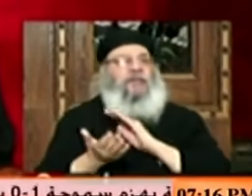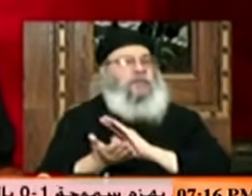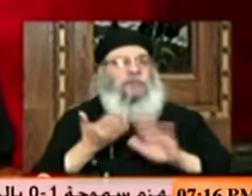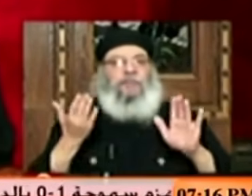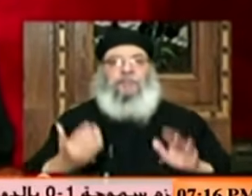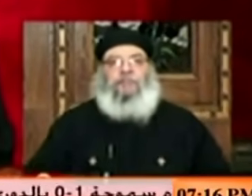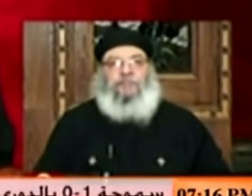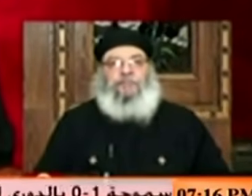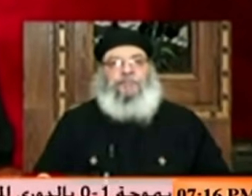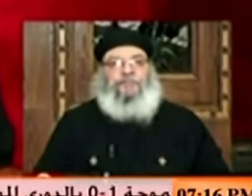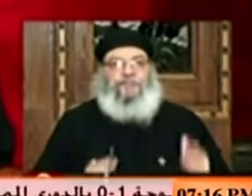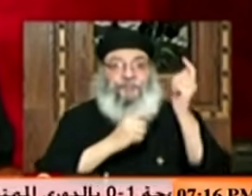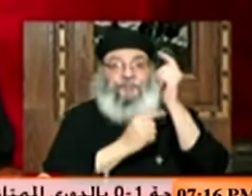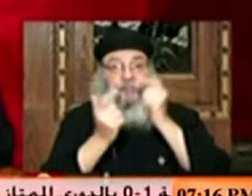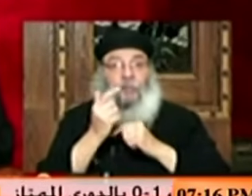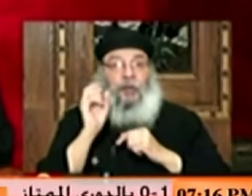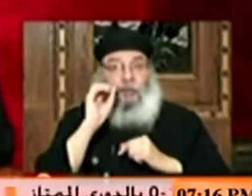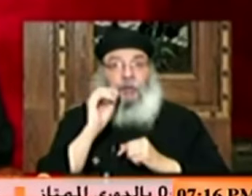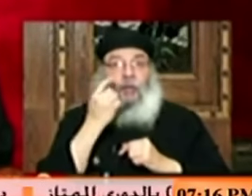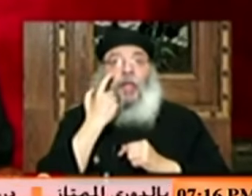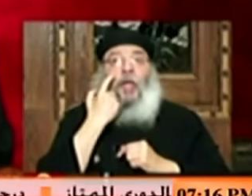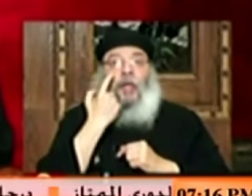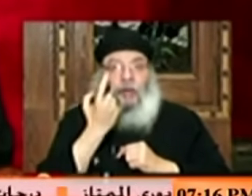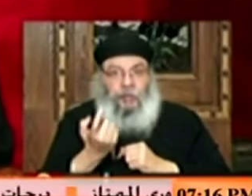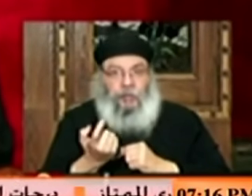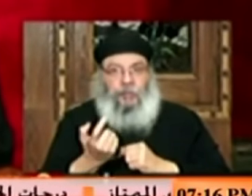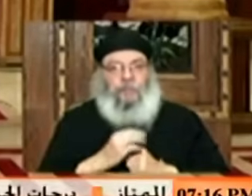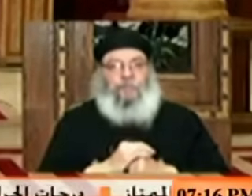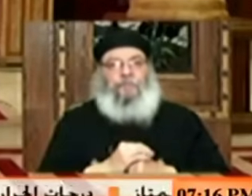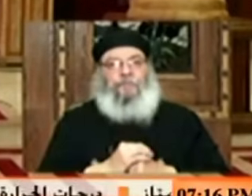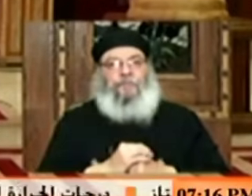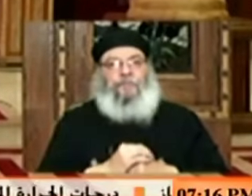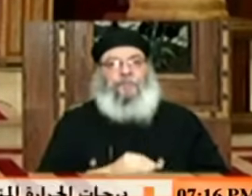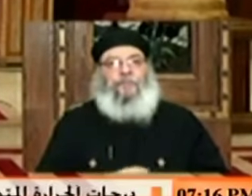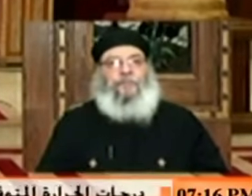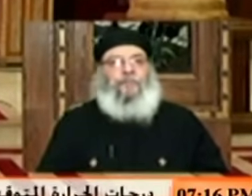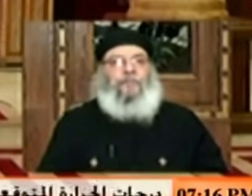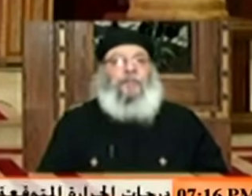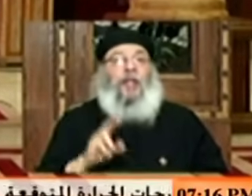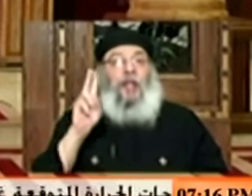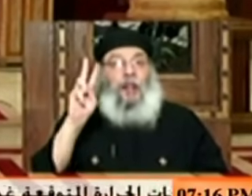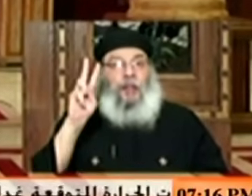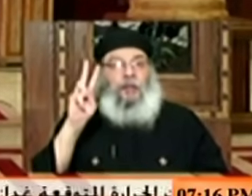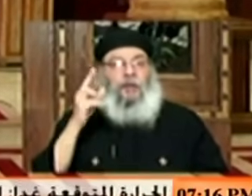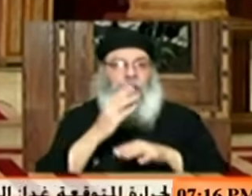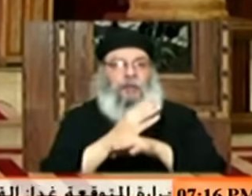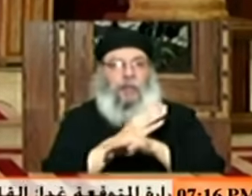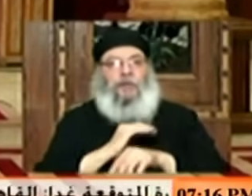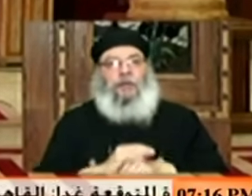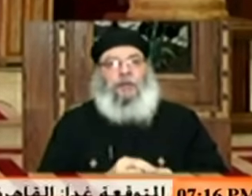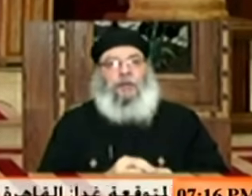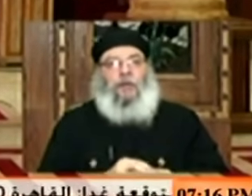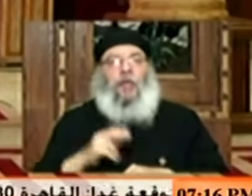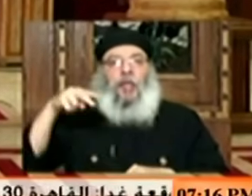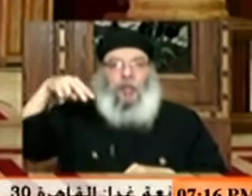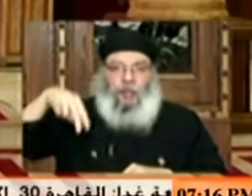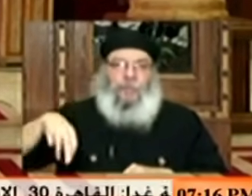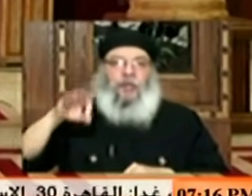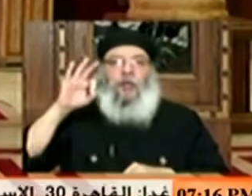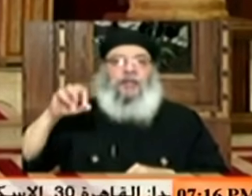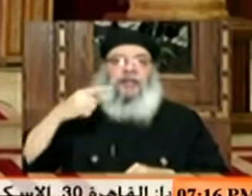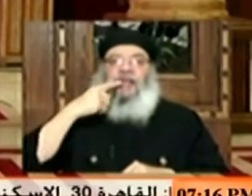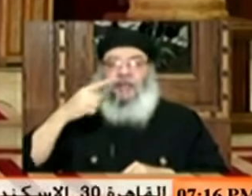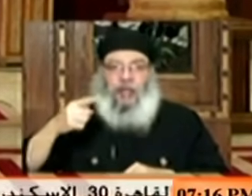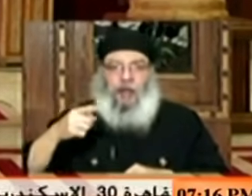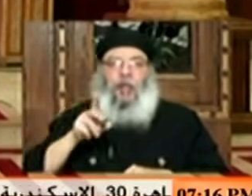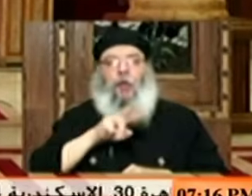رحمه المسيح نظر ل الاثنين اللي ابو 38 سنه واللي بقى